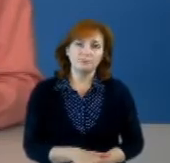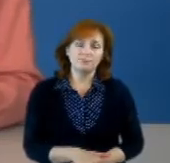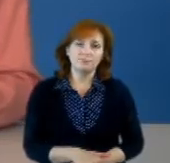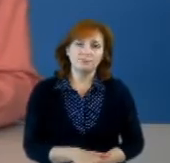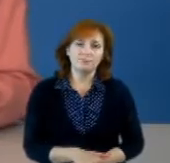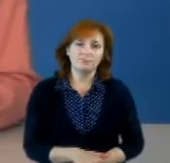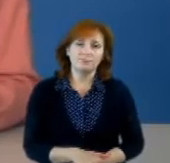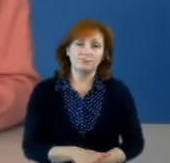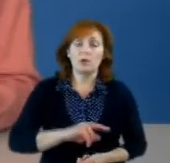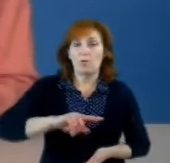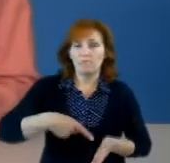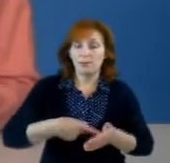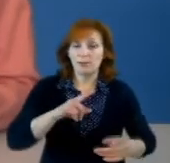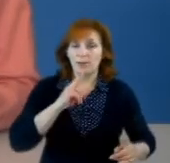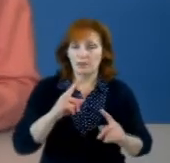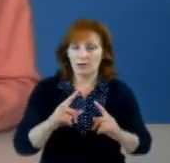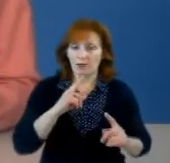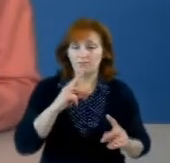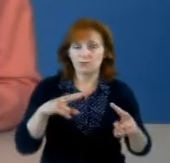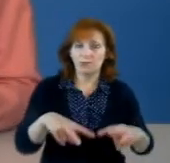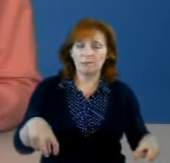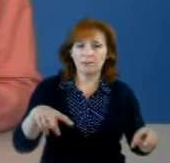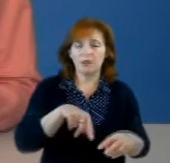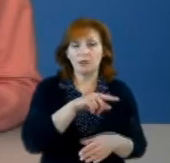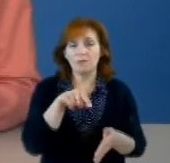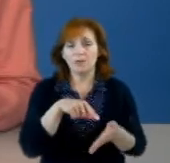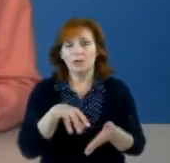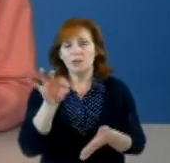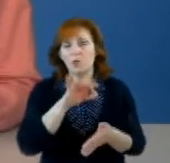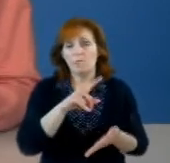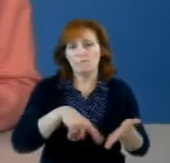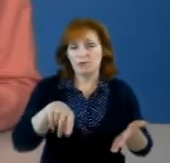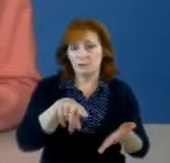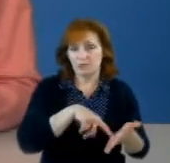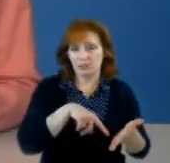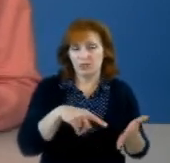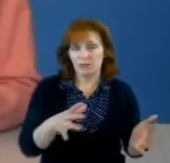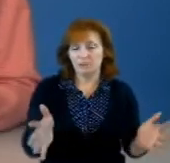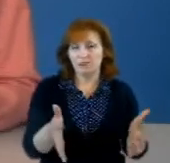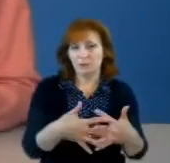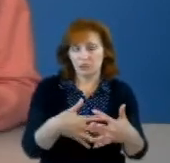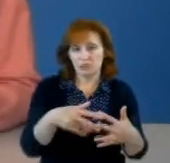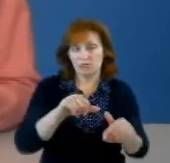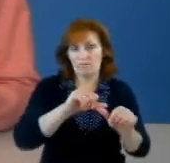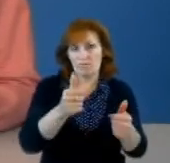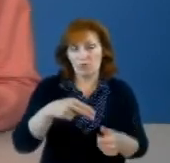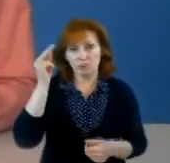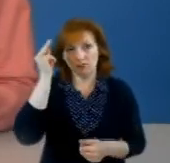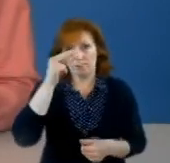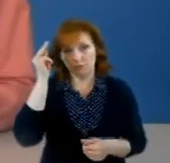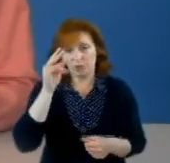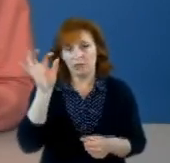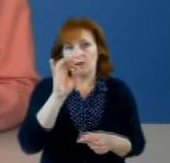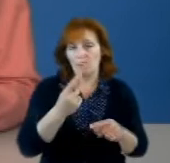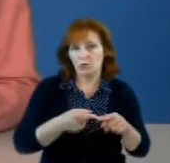У міськраді Чернігова розглядають питання про те, щоб відмінити змішану форму навчання для 5-х класів. Про це сьогодні сказав